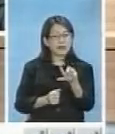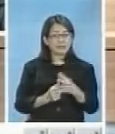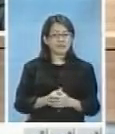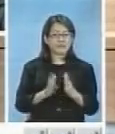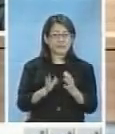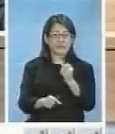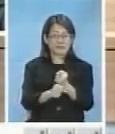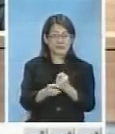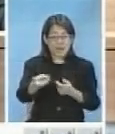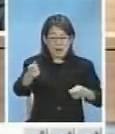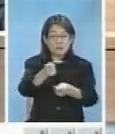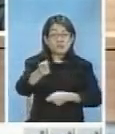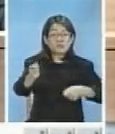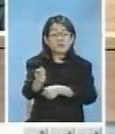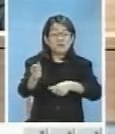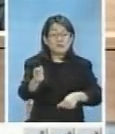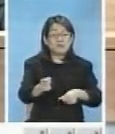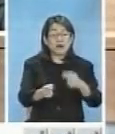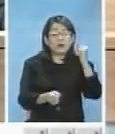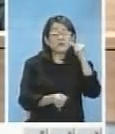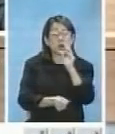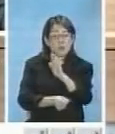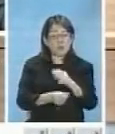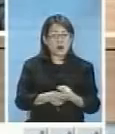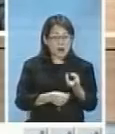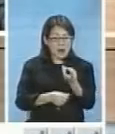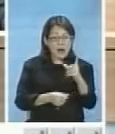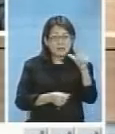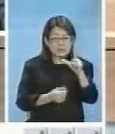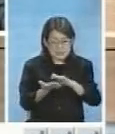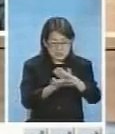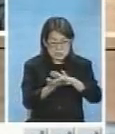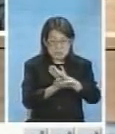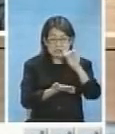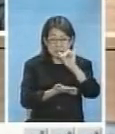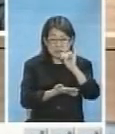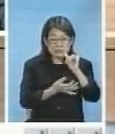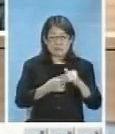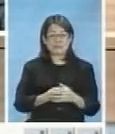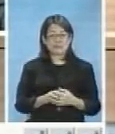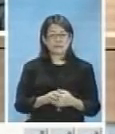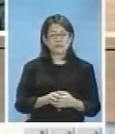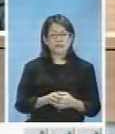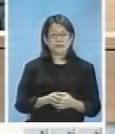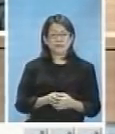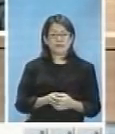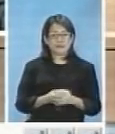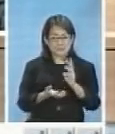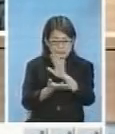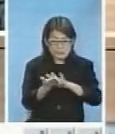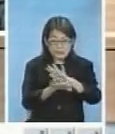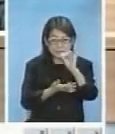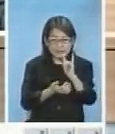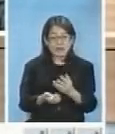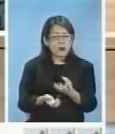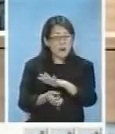ชาวนาเข้าใจว่าข้าวเปลือกที่ชาวนาปลูกนั้นนะครับที่พี่น้องชาวไร่ชาวนาปลูกนั้นสามารถจำนำได้